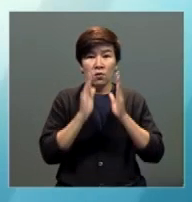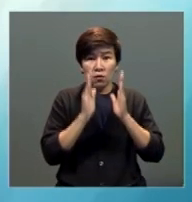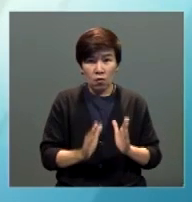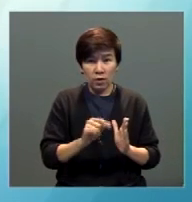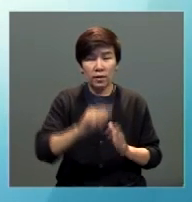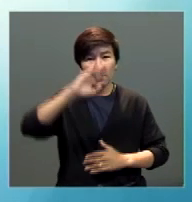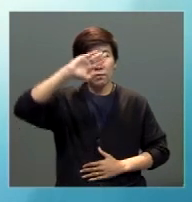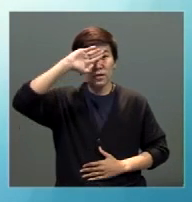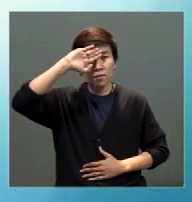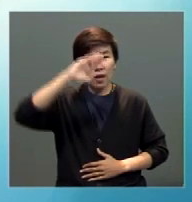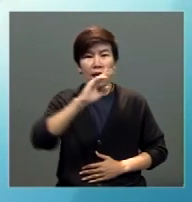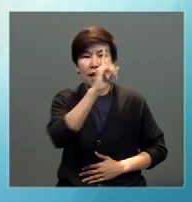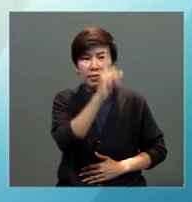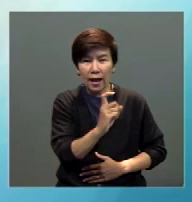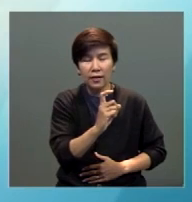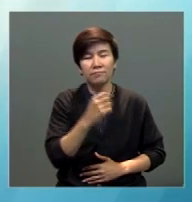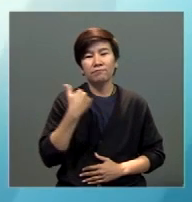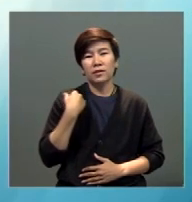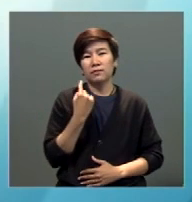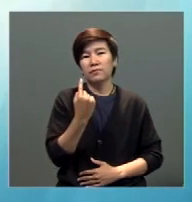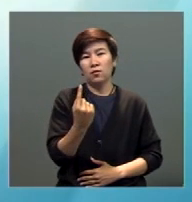ชั่วโมงนี้นะครับแล้วก็ผู้ป่วยที่เสียชีวิตวันนี้1รายครับ